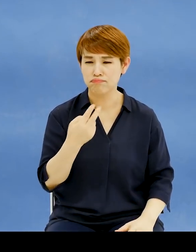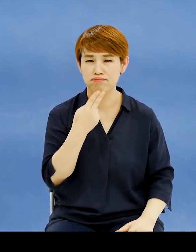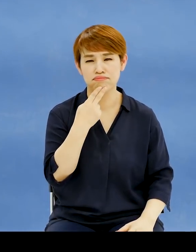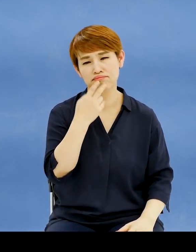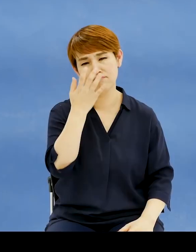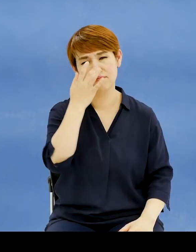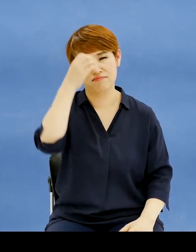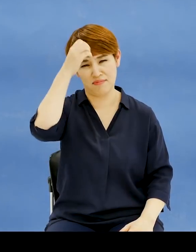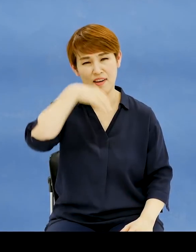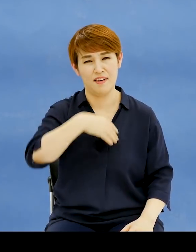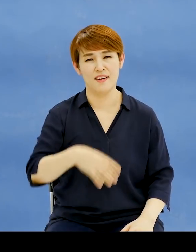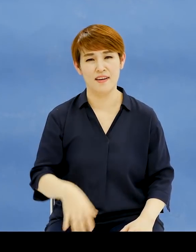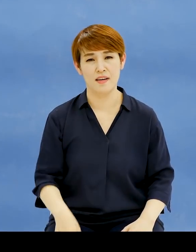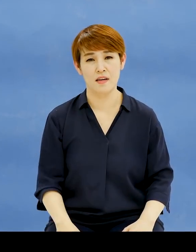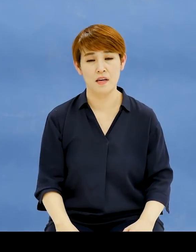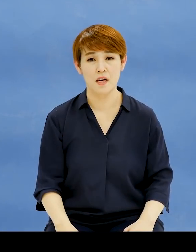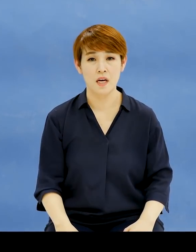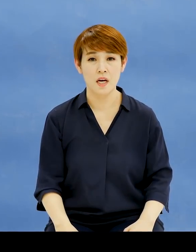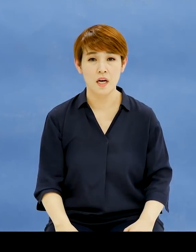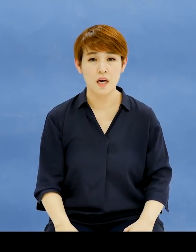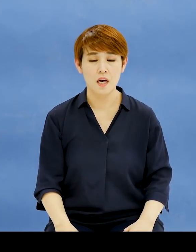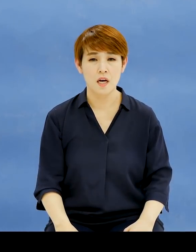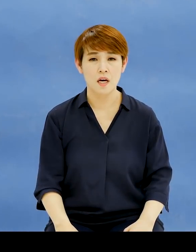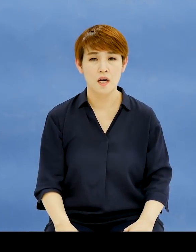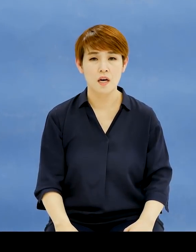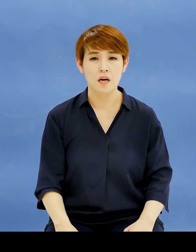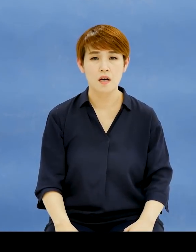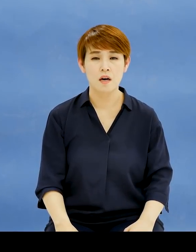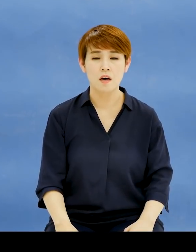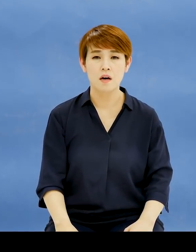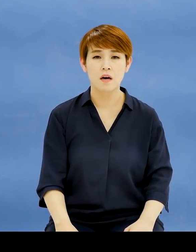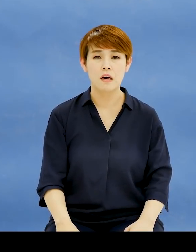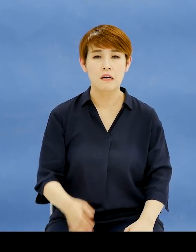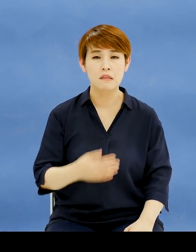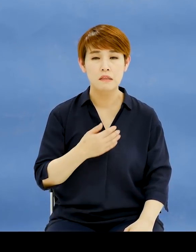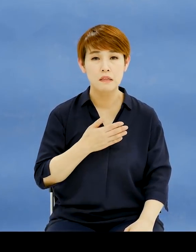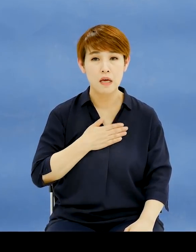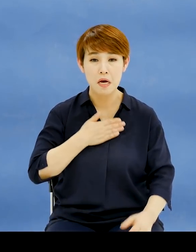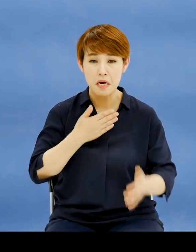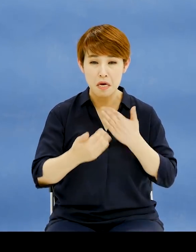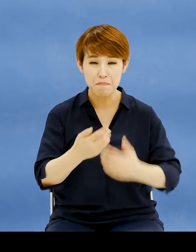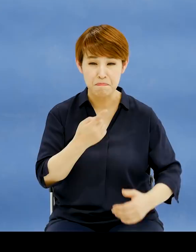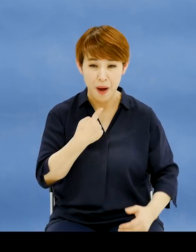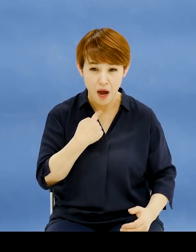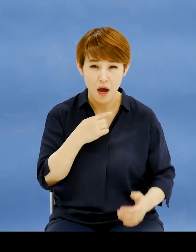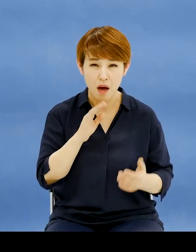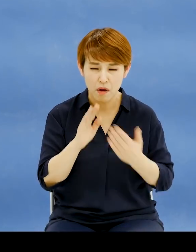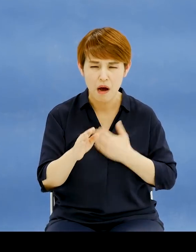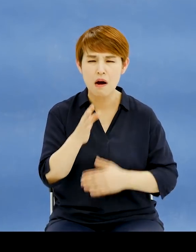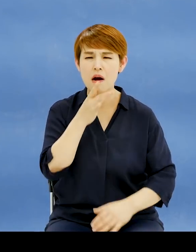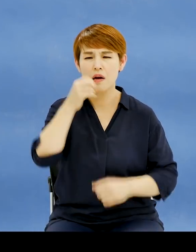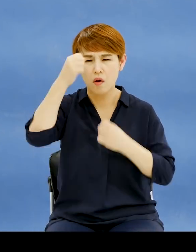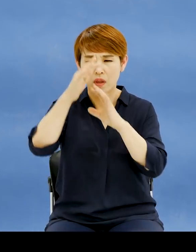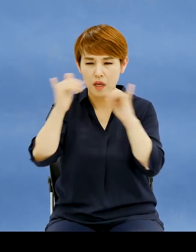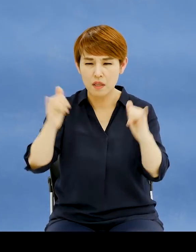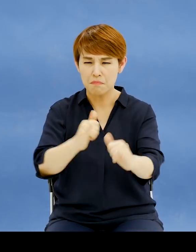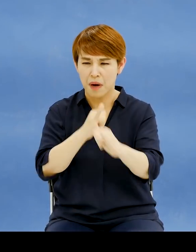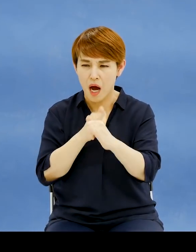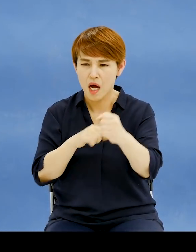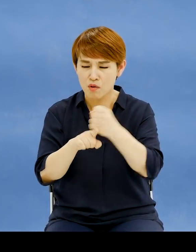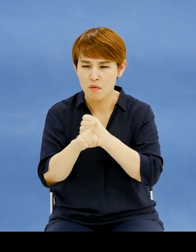애리고 안타깝지는 못했어요. 제가 그때 회개했는데 이분들이 얼마나 하소연할 데가 없으면 너무 억울해서